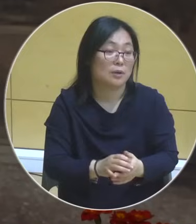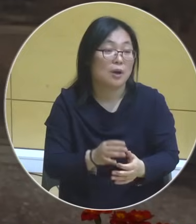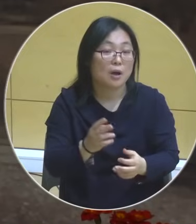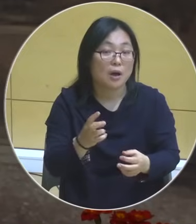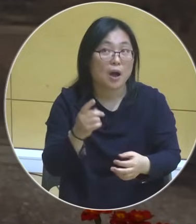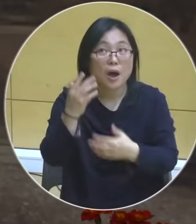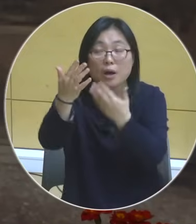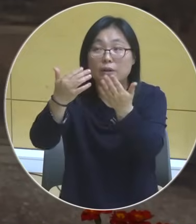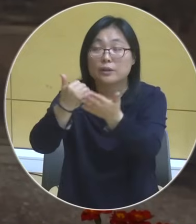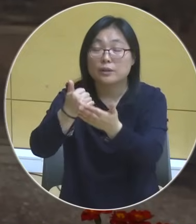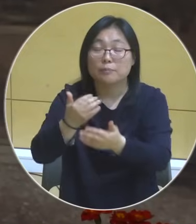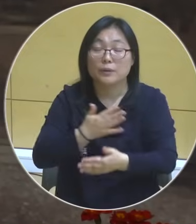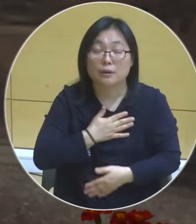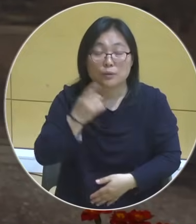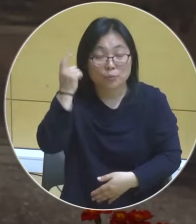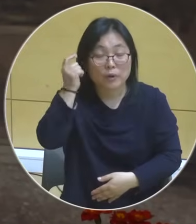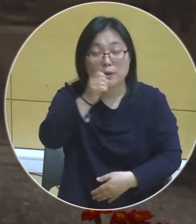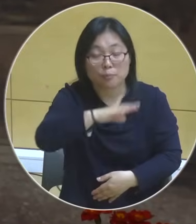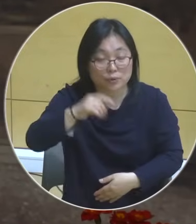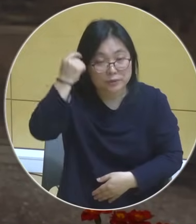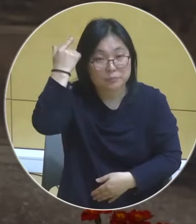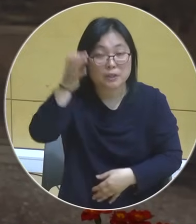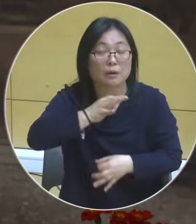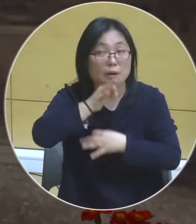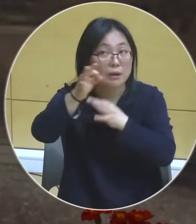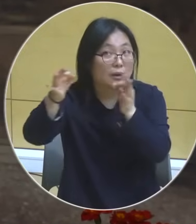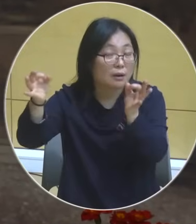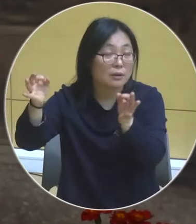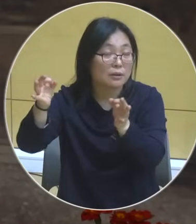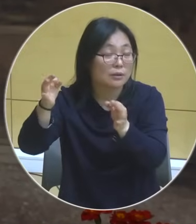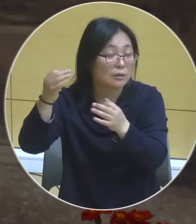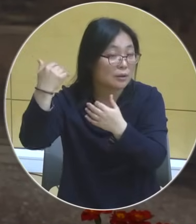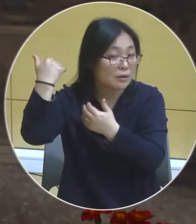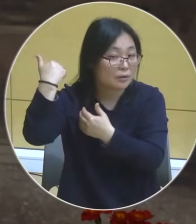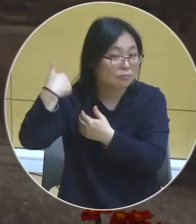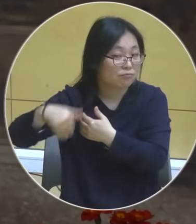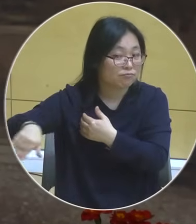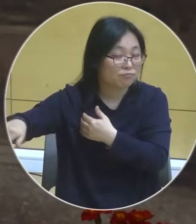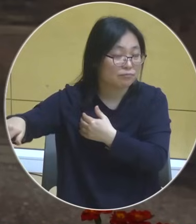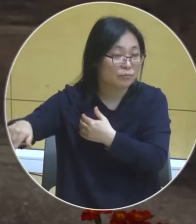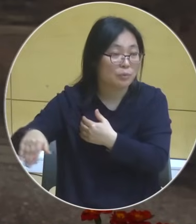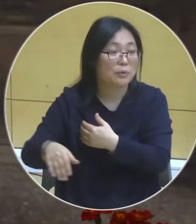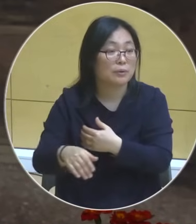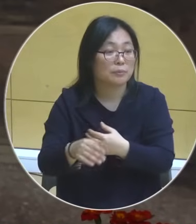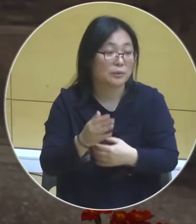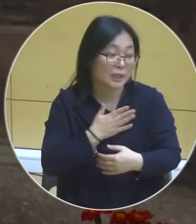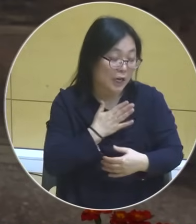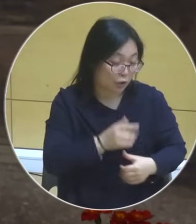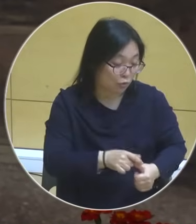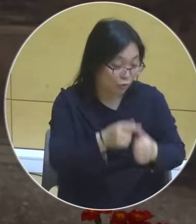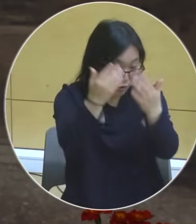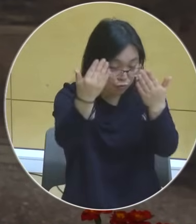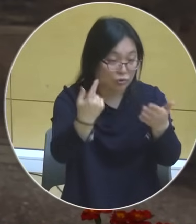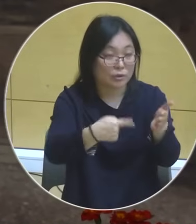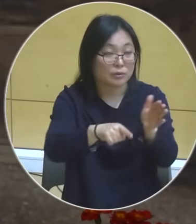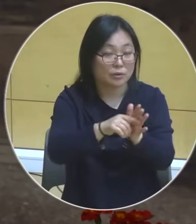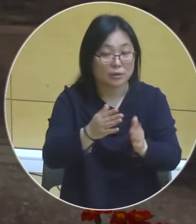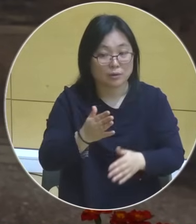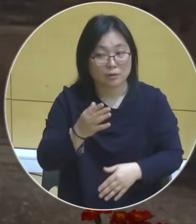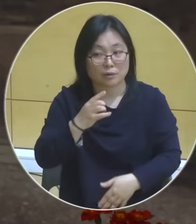나를 버리셨나이까 외치는 그 아들의 소리를 외면하면서까지 나를 구원하시기 위해서 자기 아들을